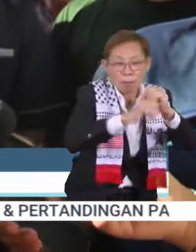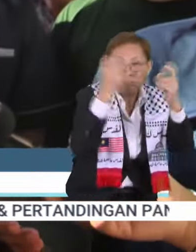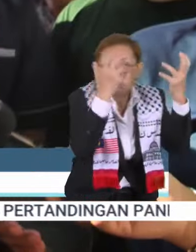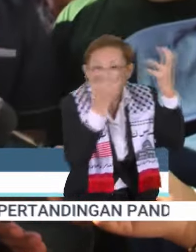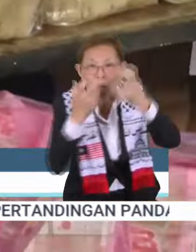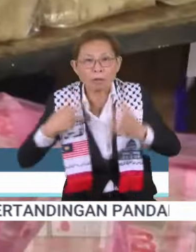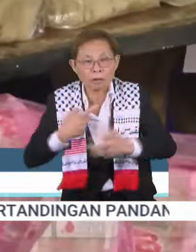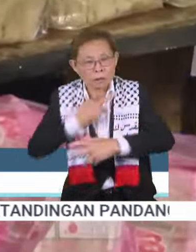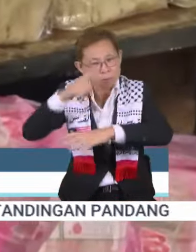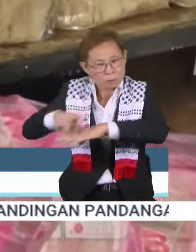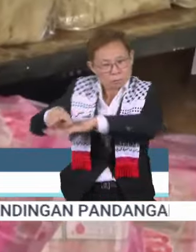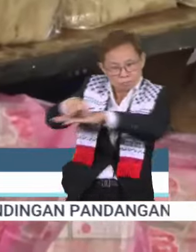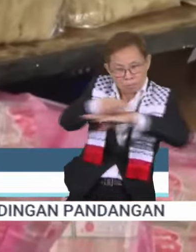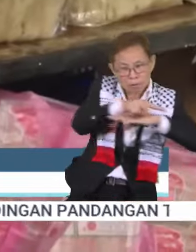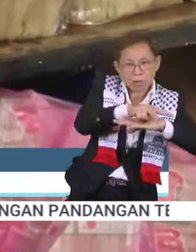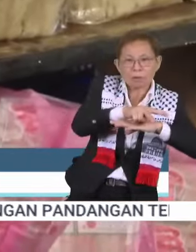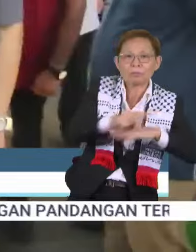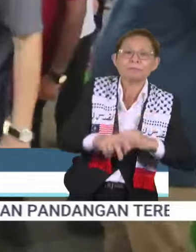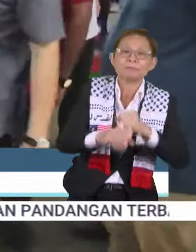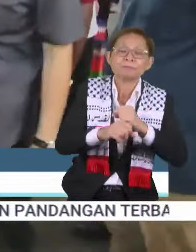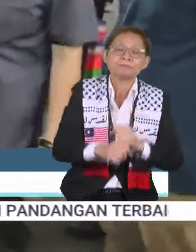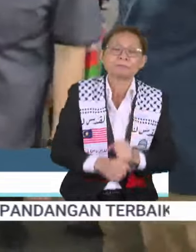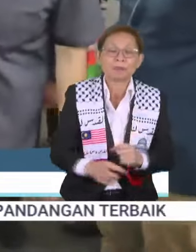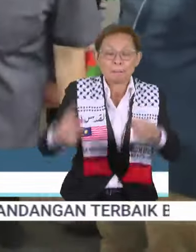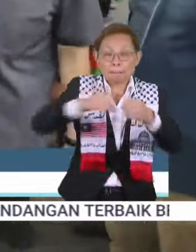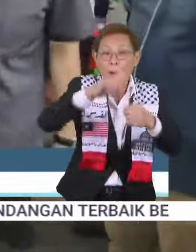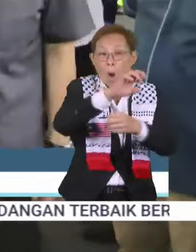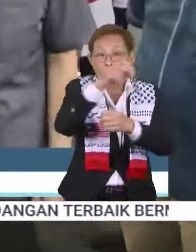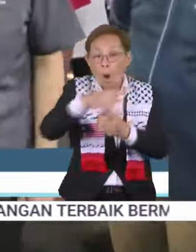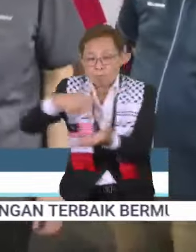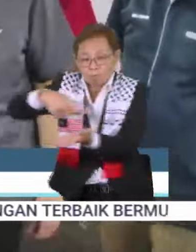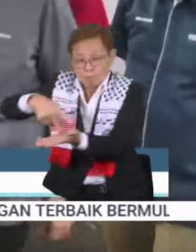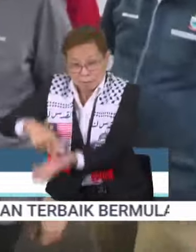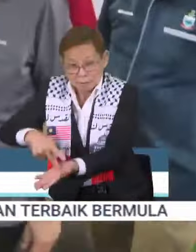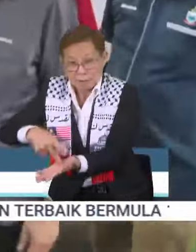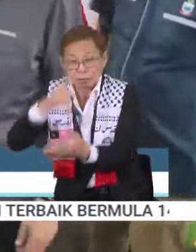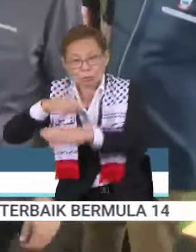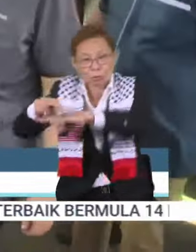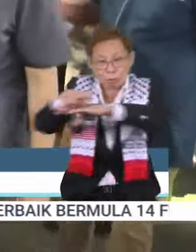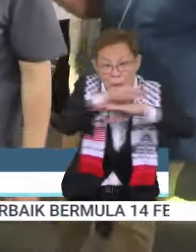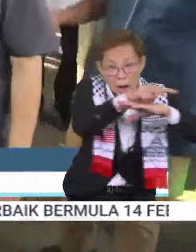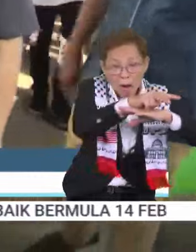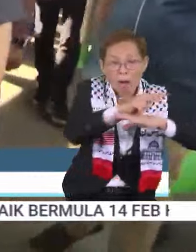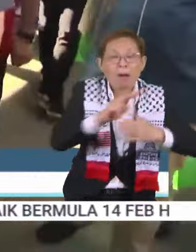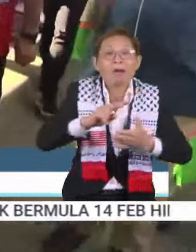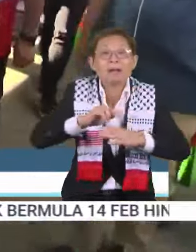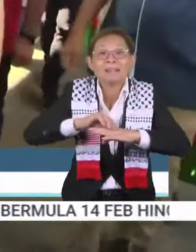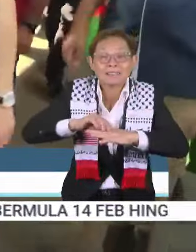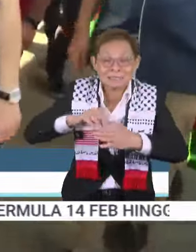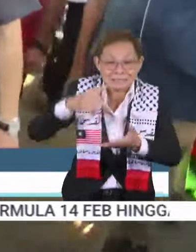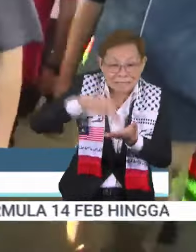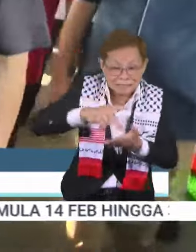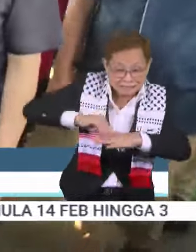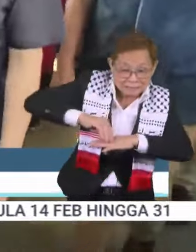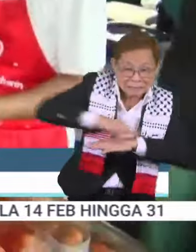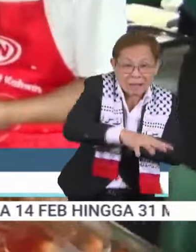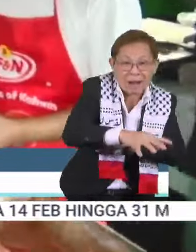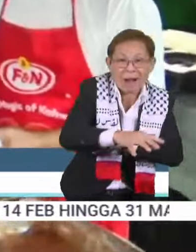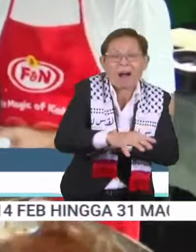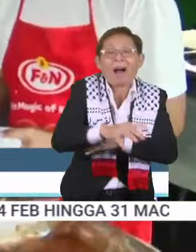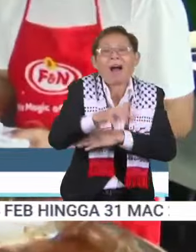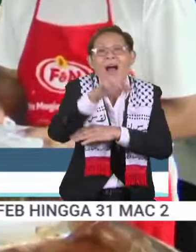pantau eh mengenai Ops kesan untuk pantau kesan pelaksanaan reformasi Cukai